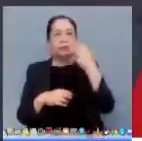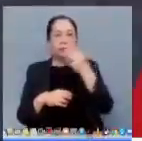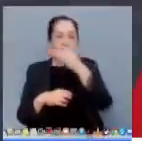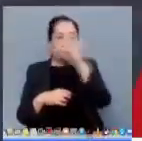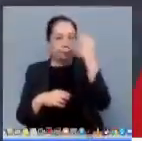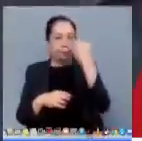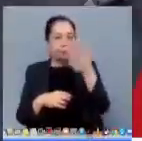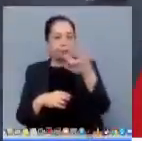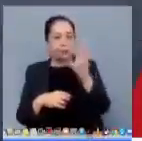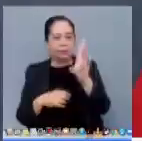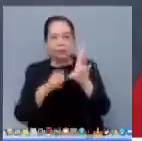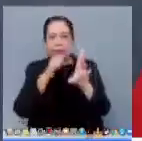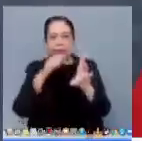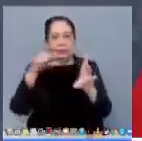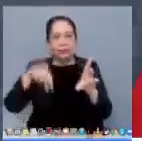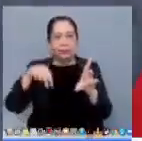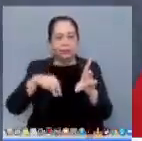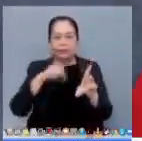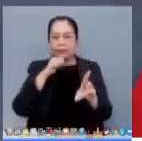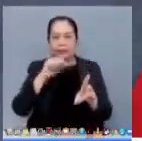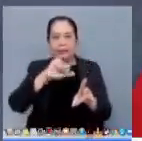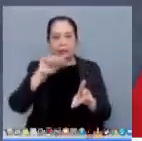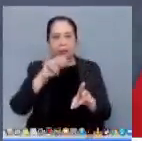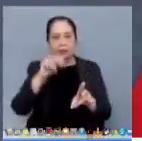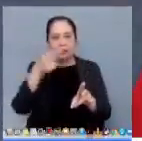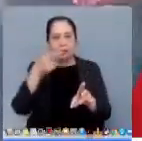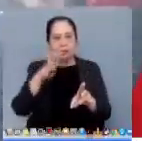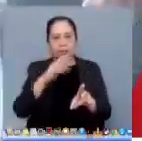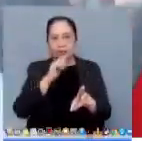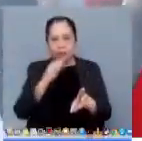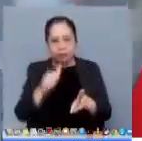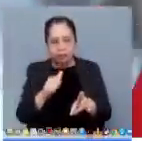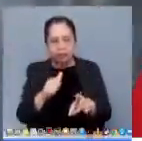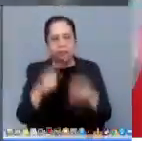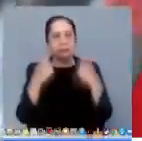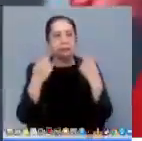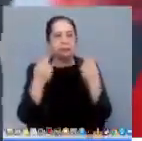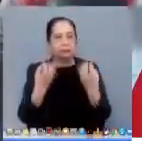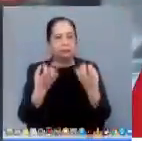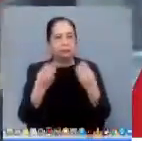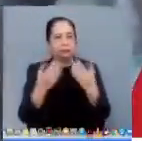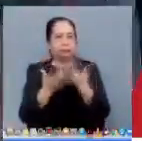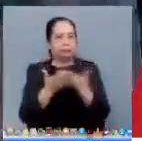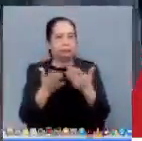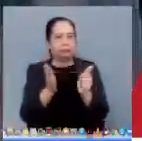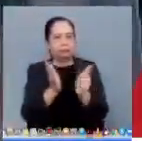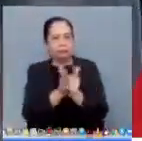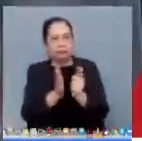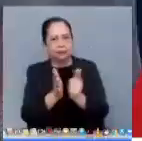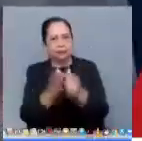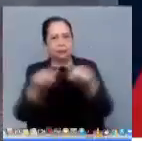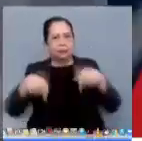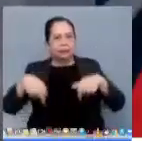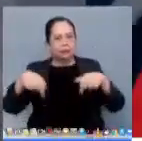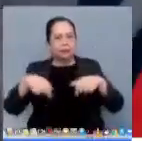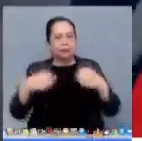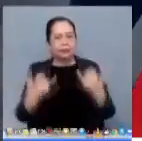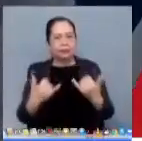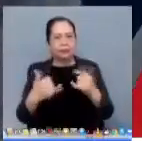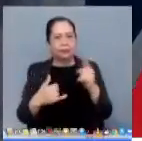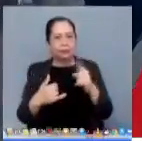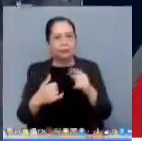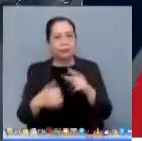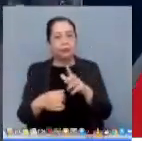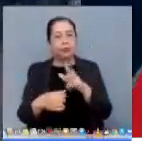po June 24. At pangalawa, maraming mga bagay na bawal ngayong araw. Una-una, may liquor ban po